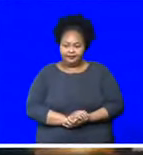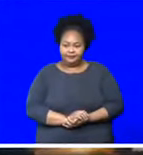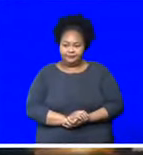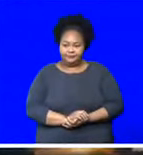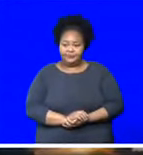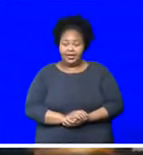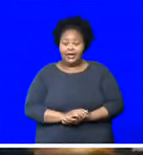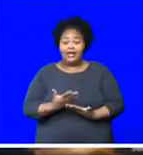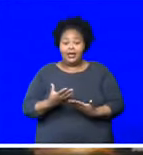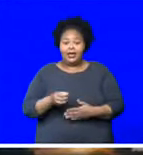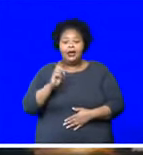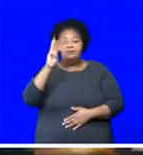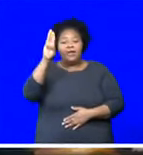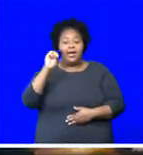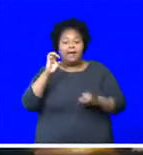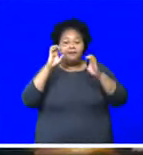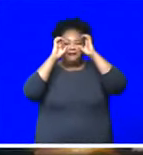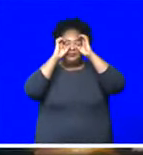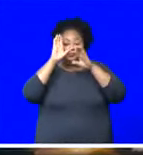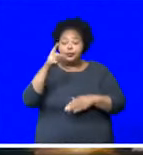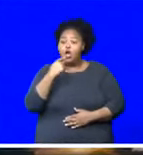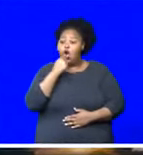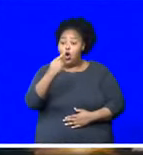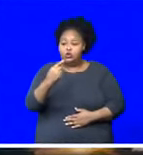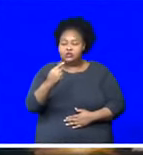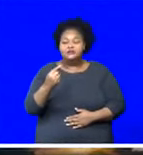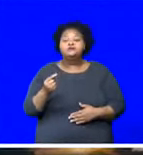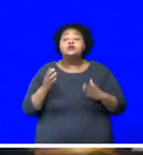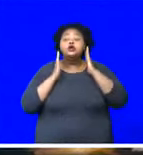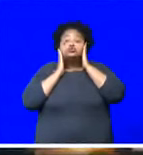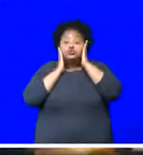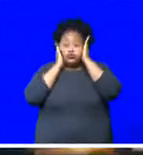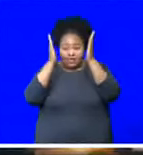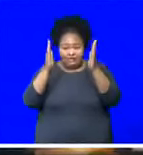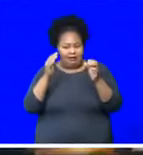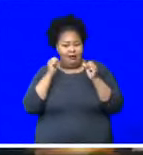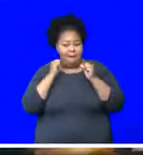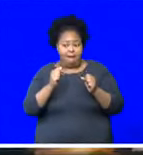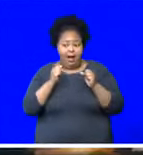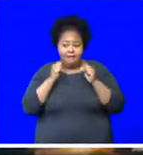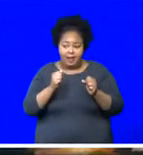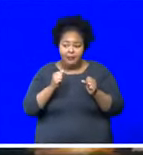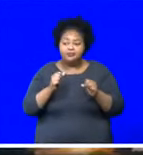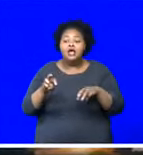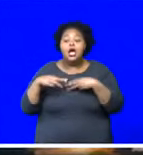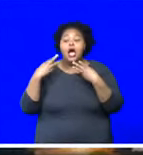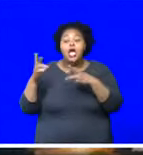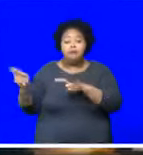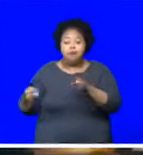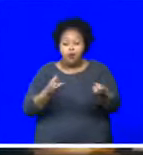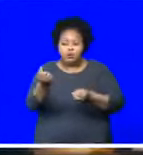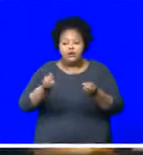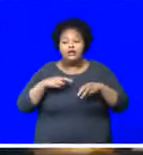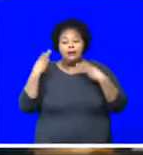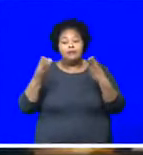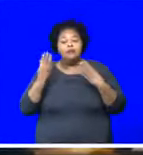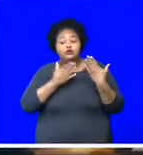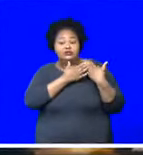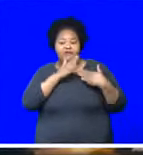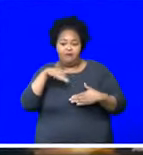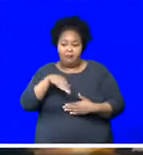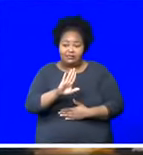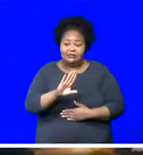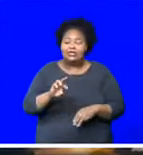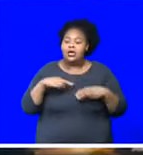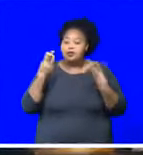Tindzaba Ndunankulu welive Cleopas Lameni uthi live letibophelele ekutheni sive siphephe emigwacweni emaswati onke akasebenzise